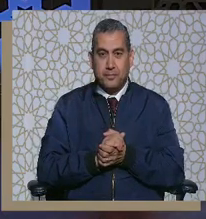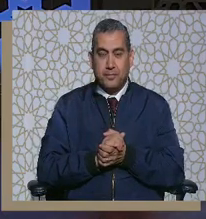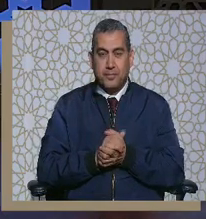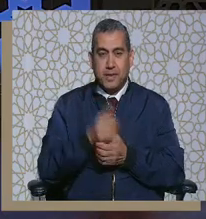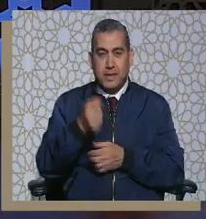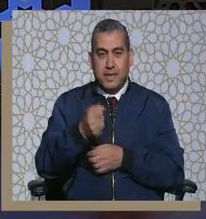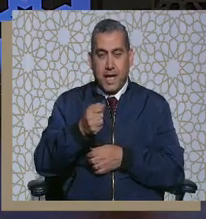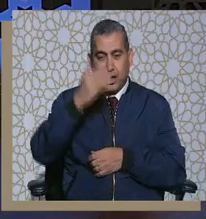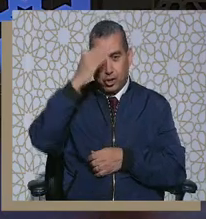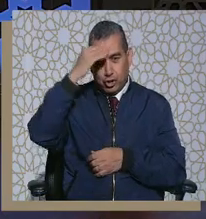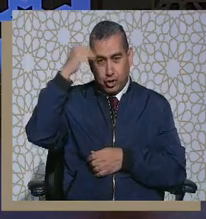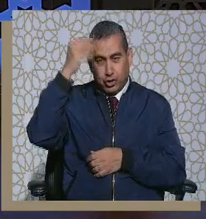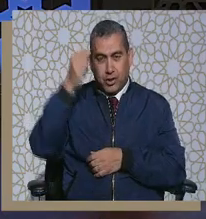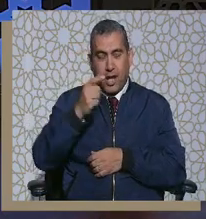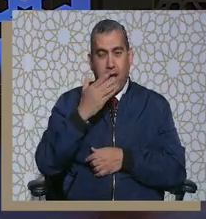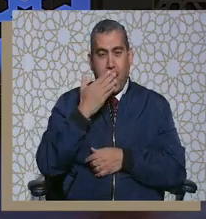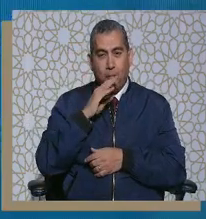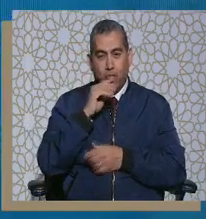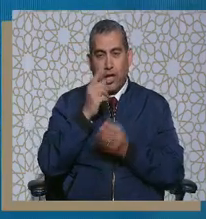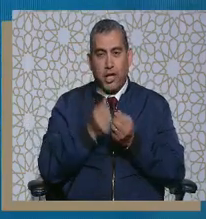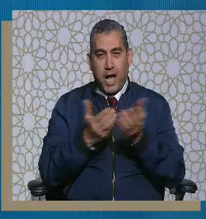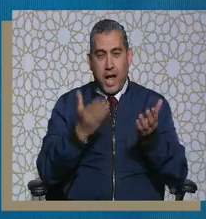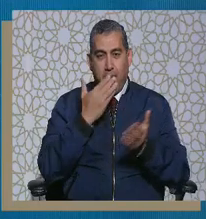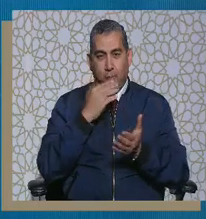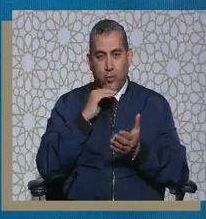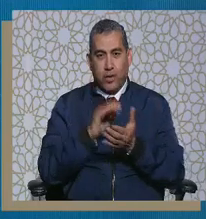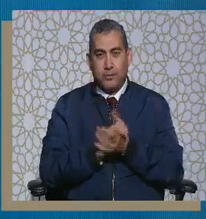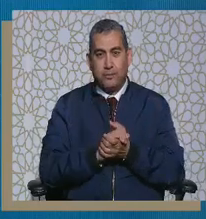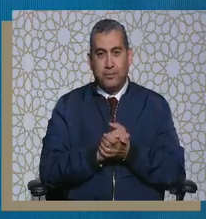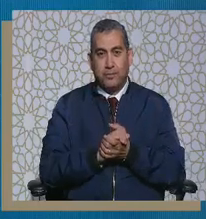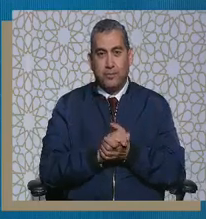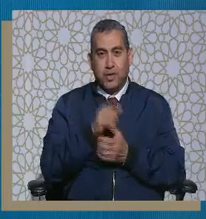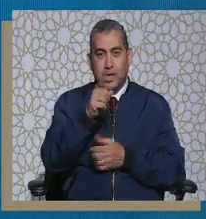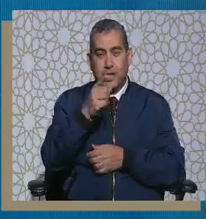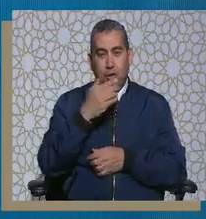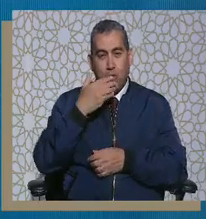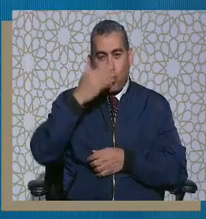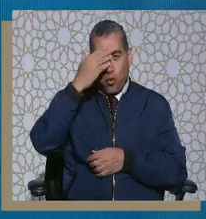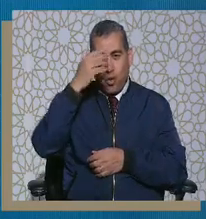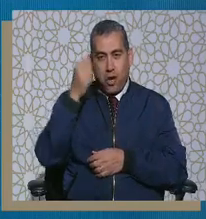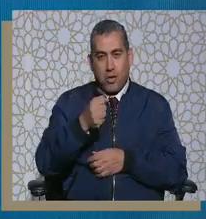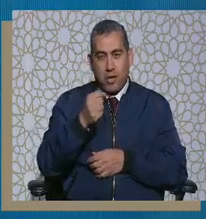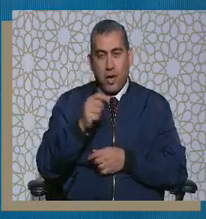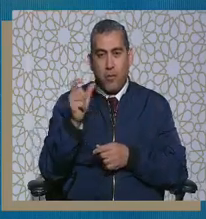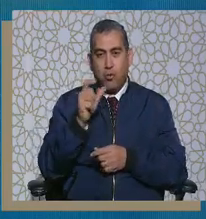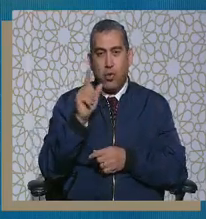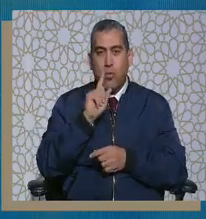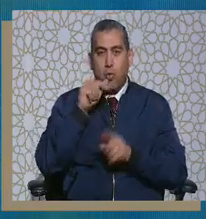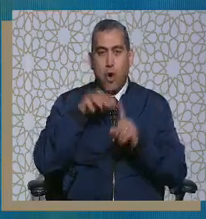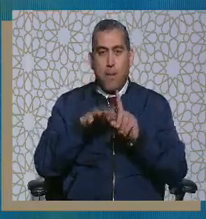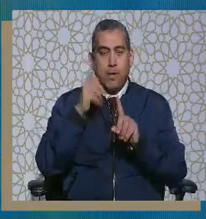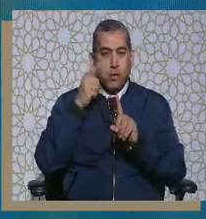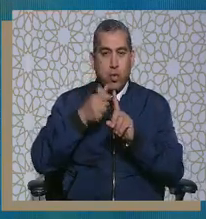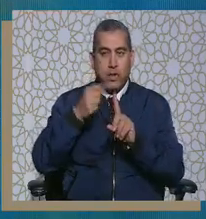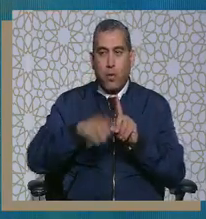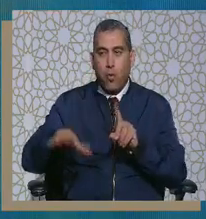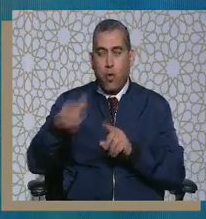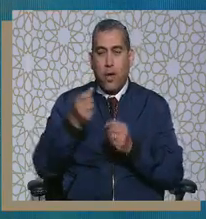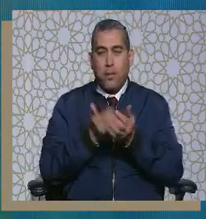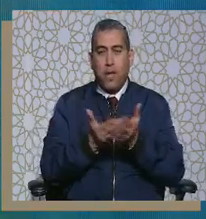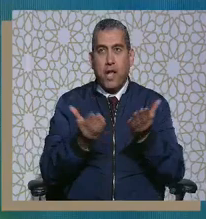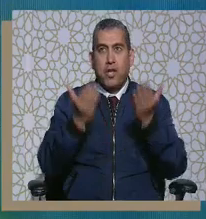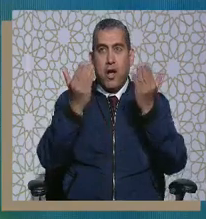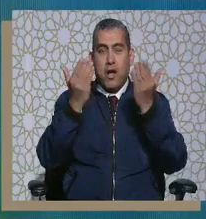شيخ؟ بخير الحمد لله. كل عام وانتم بخير وامه محمد بخير يا شيخ. يا رب يا رب يا